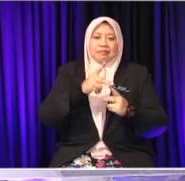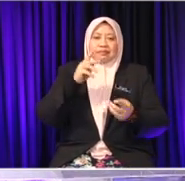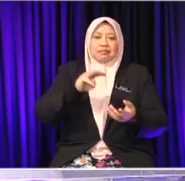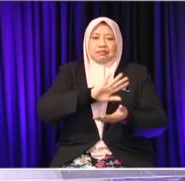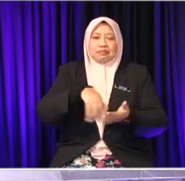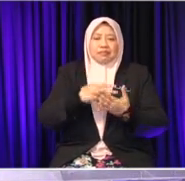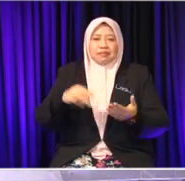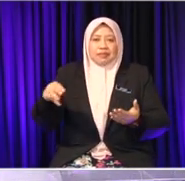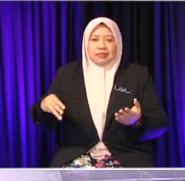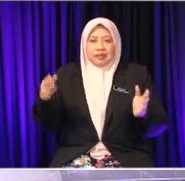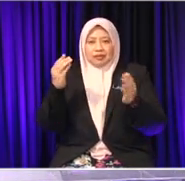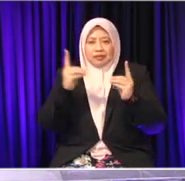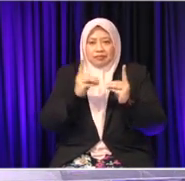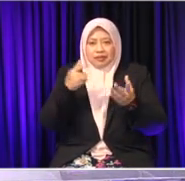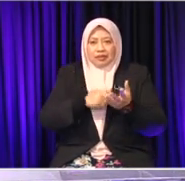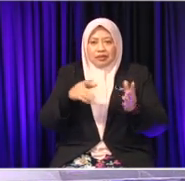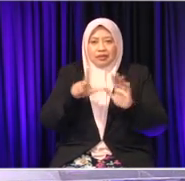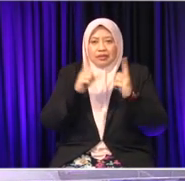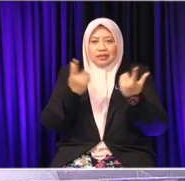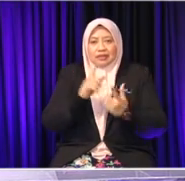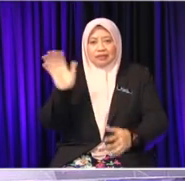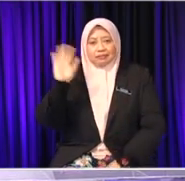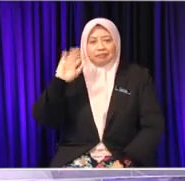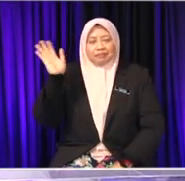kelas yang seterusnya Bye semua